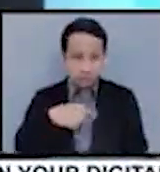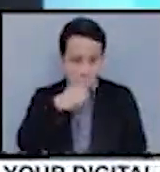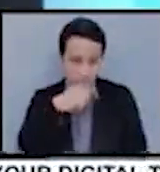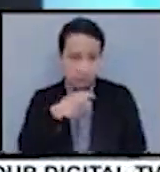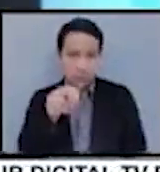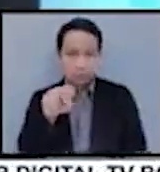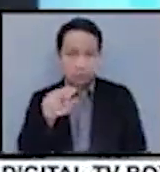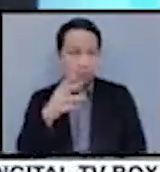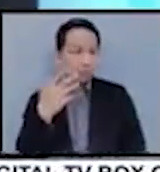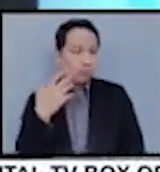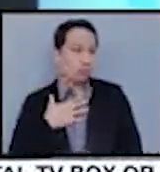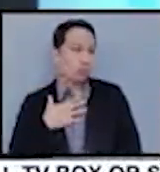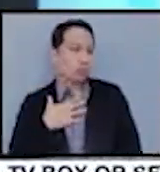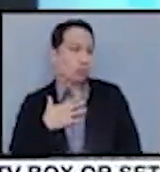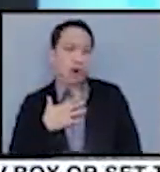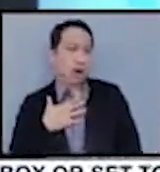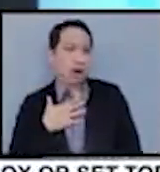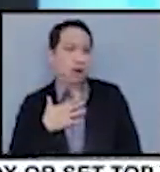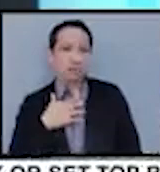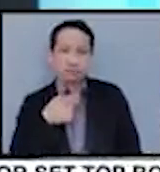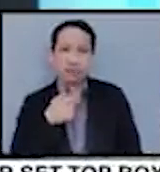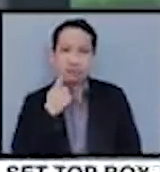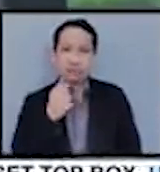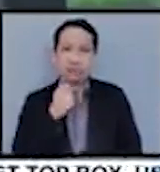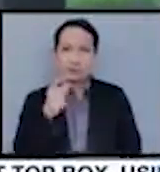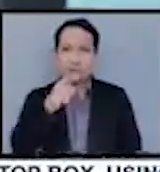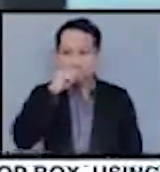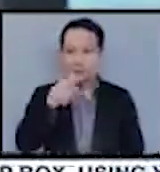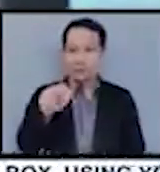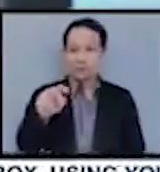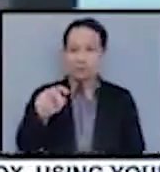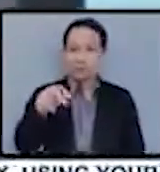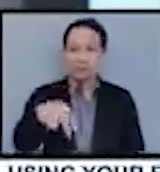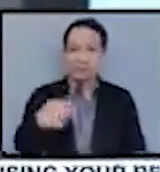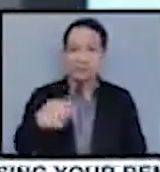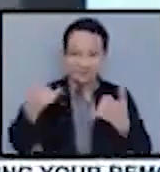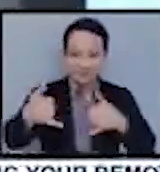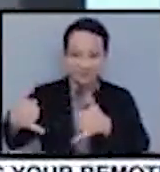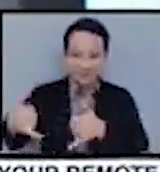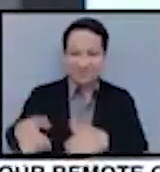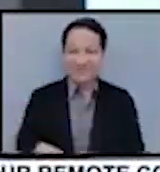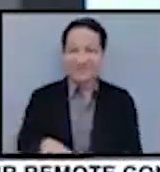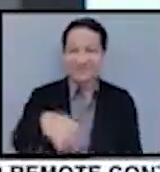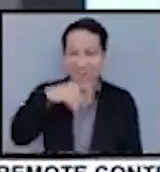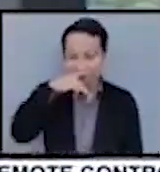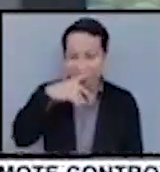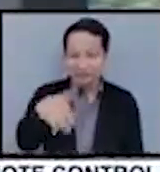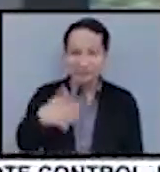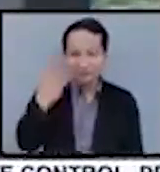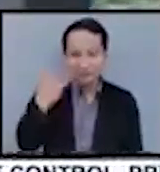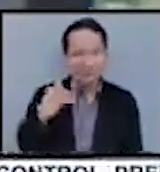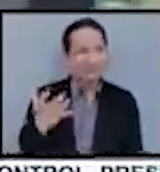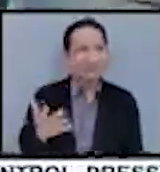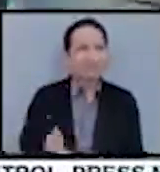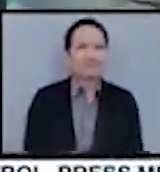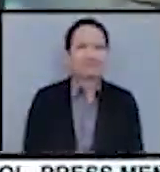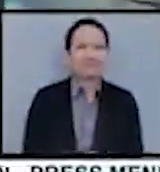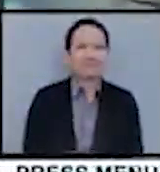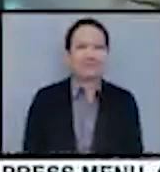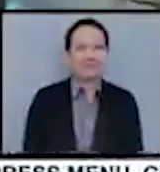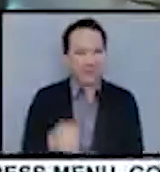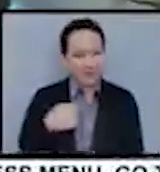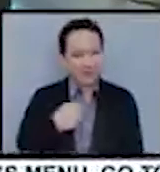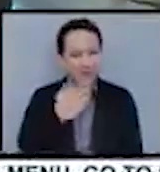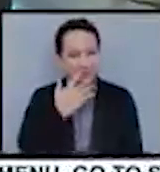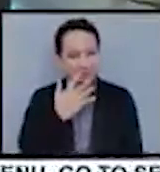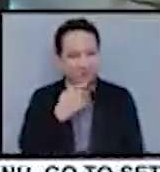siya, di ba? Nung 12 ako, nagpipiku lang ako. Nung 12, ano ba ginagawa ako? Nagko-color-color, gano'n,